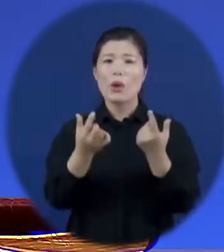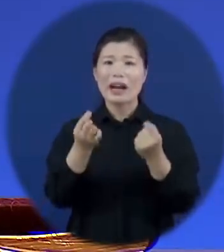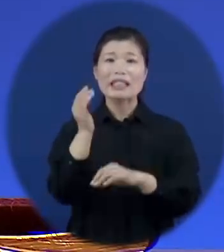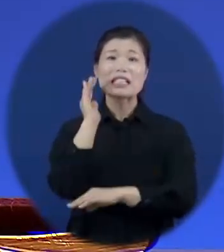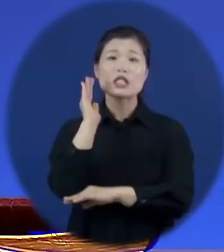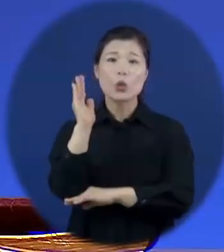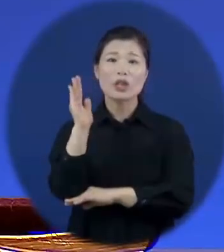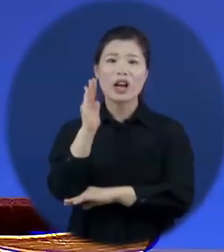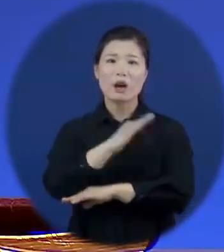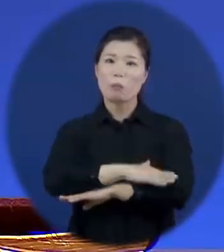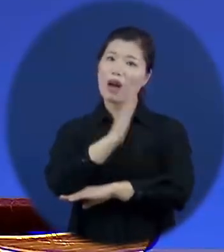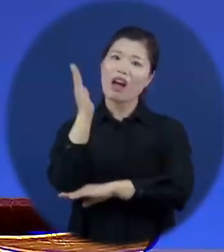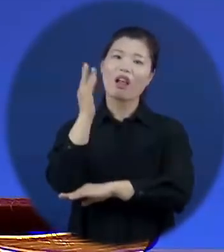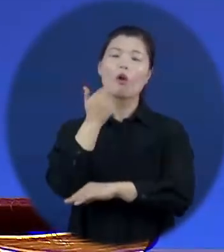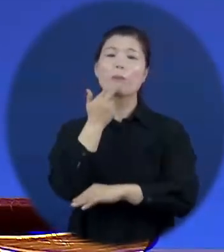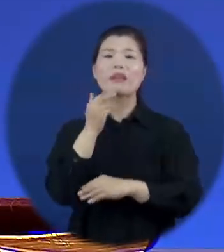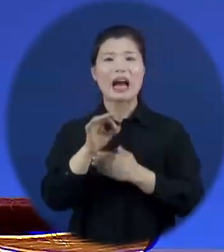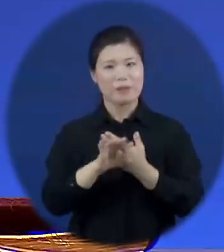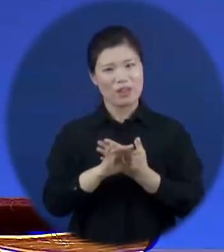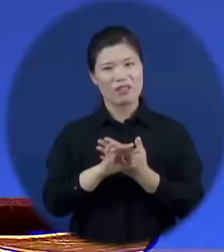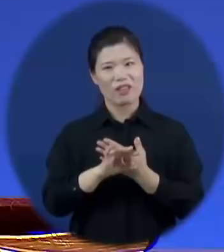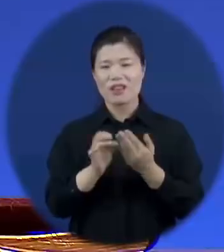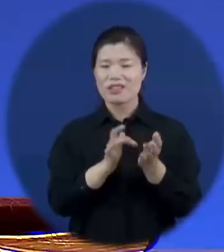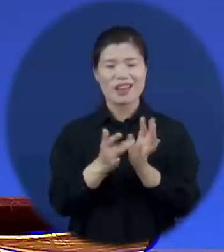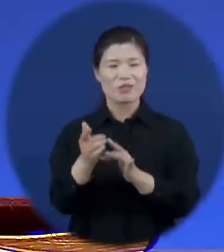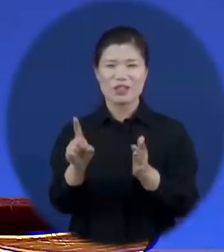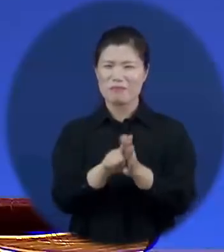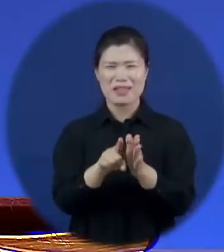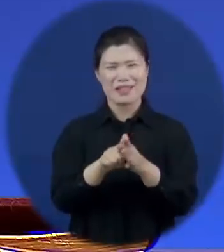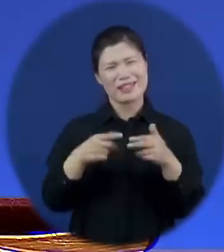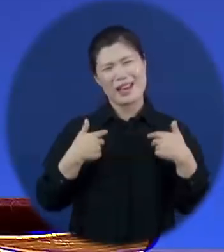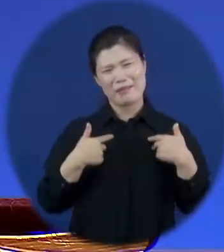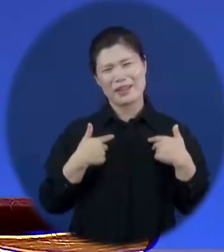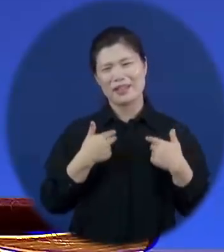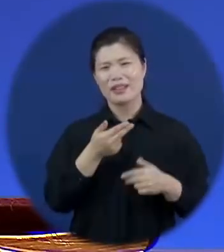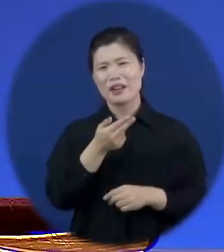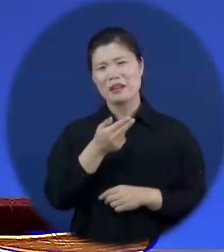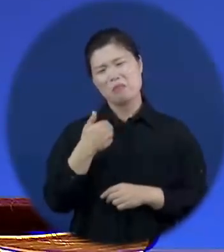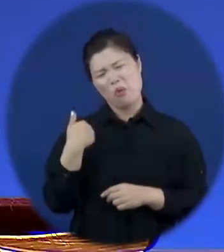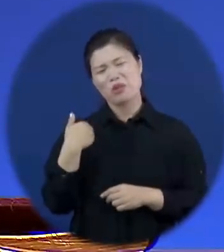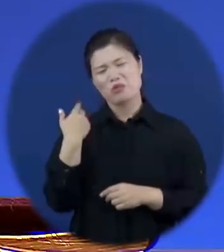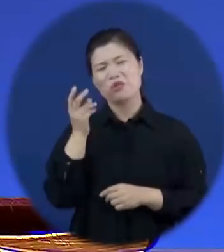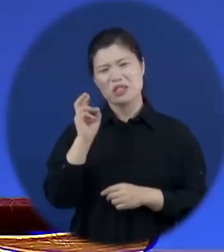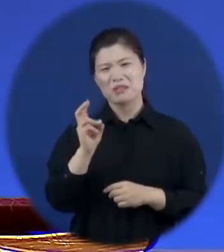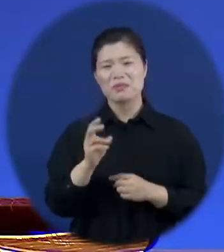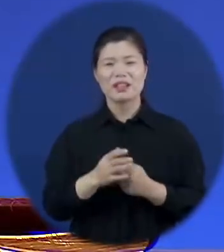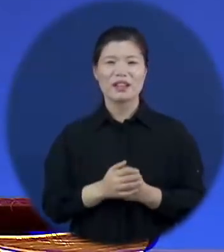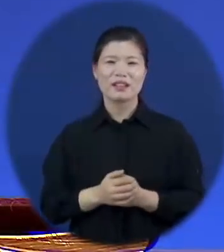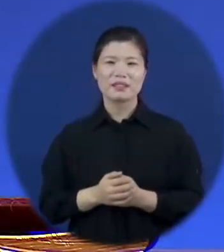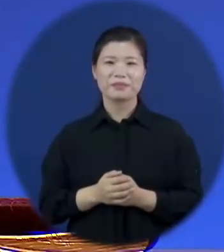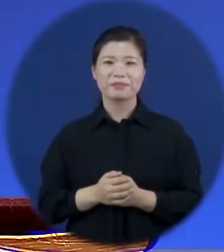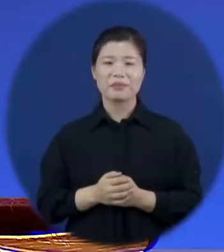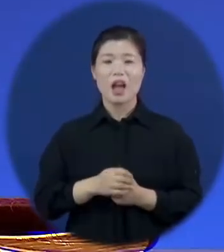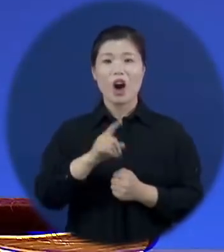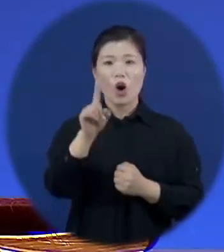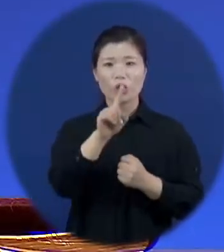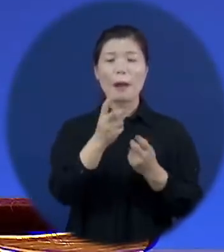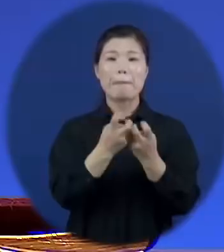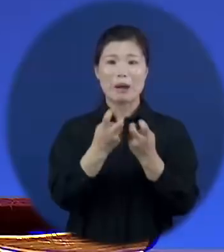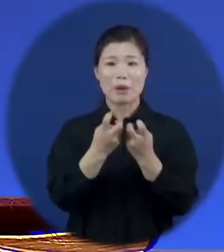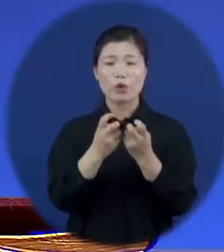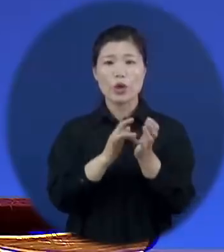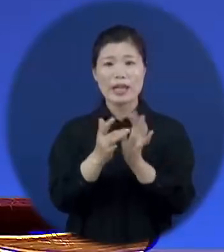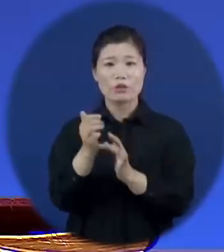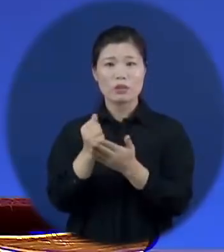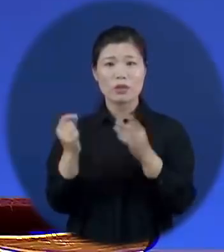스토리가 여러분에게 없다고 한다면 예수 믿는 재미를 실제로는 모르고 사는 것입니다. 어떠한